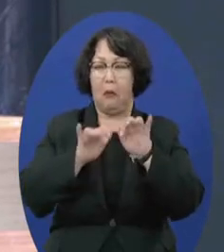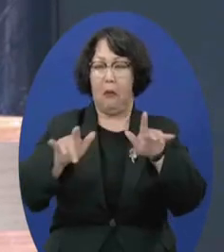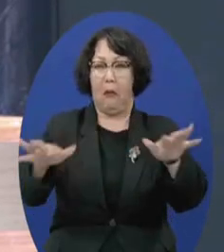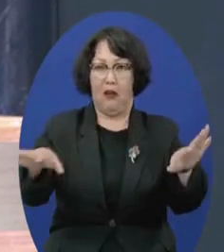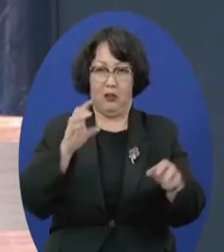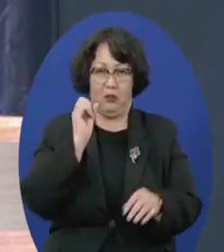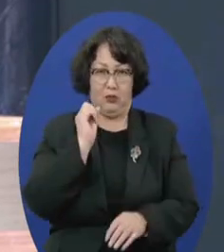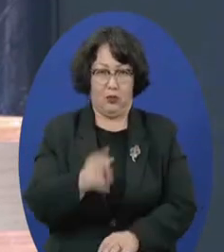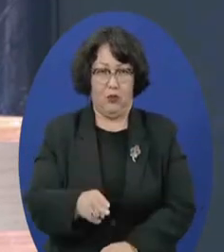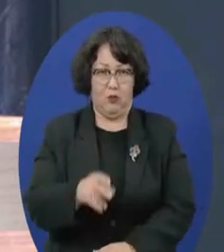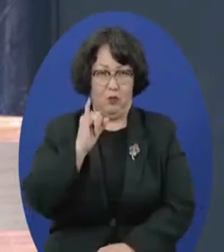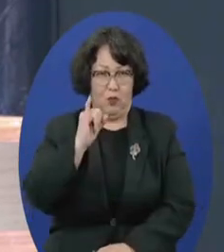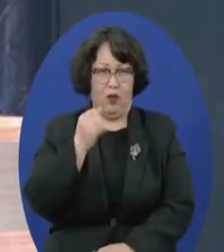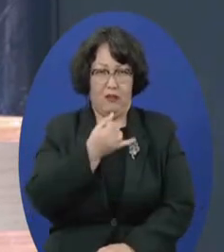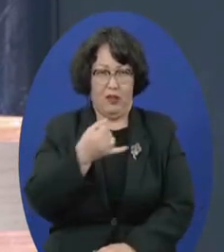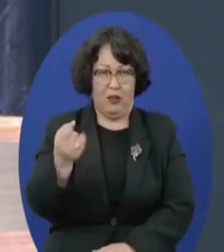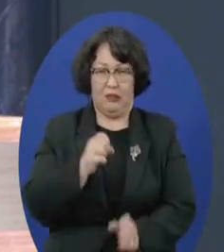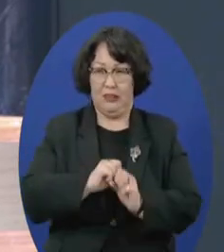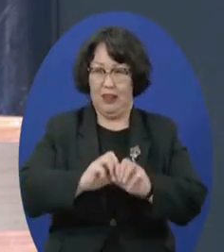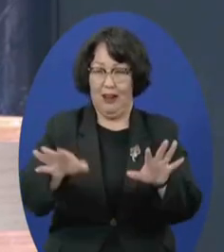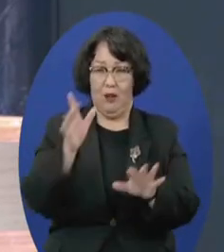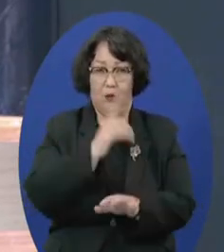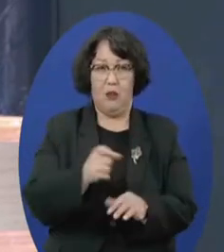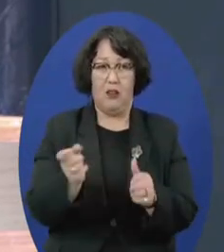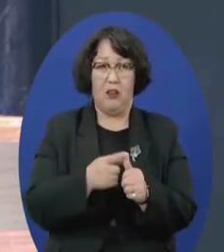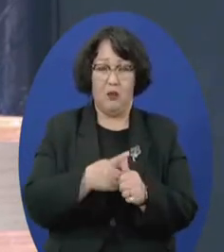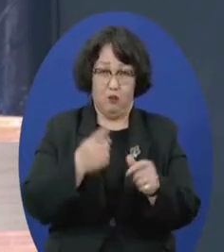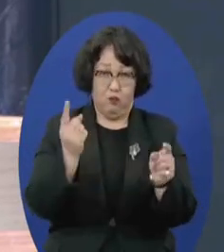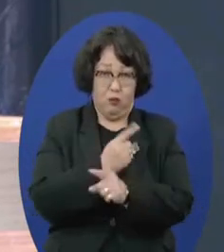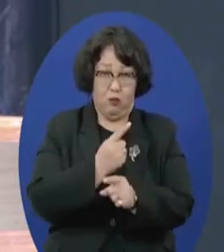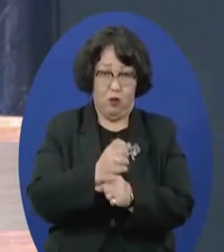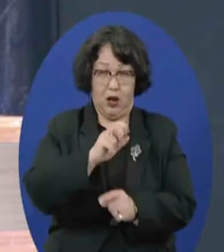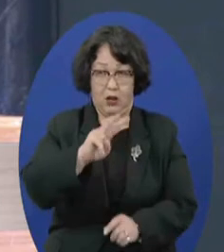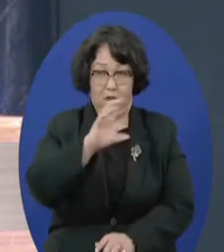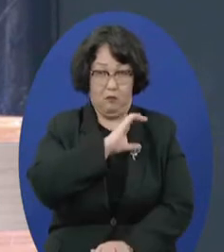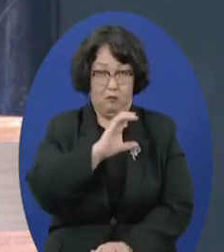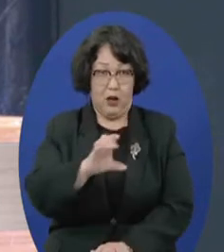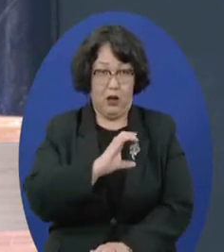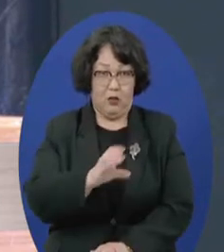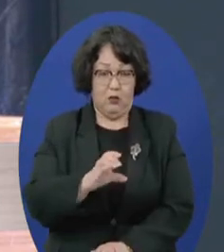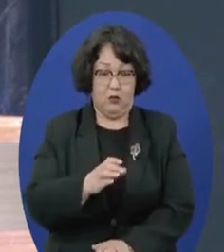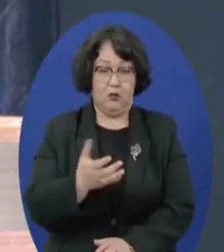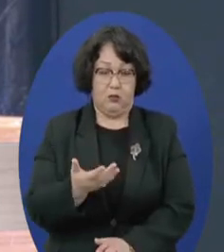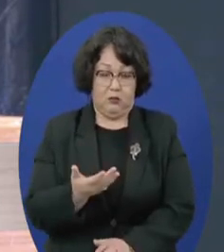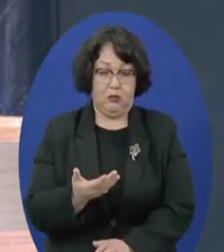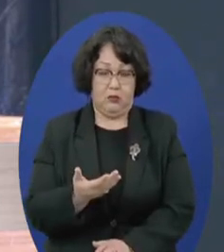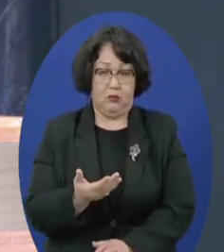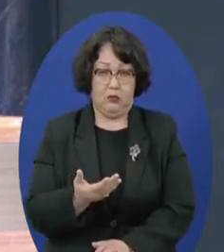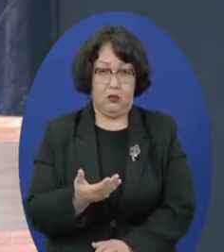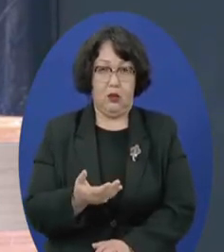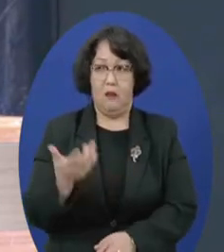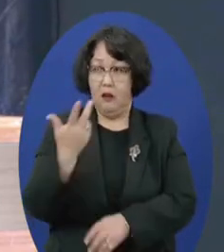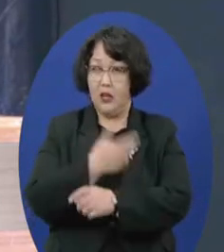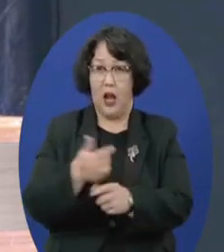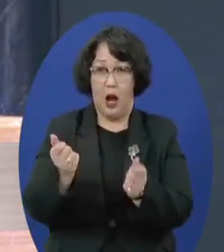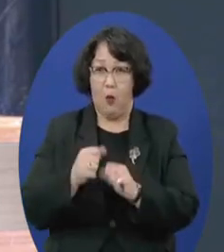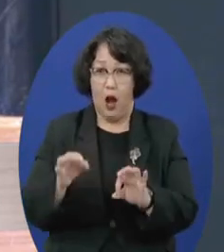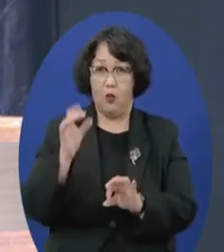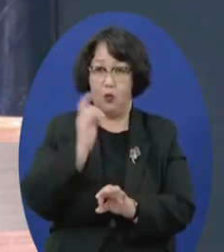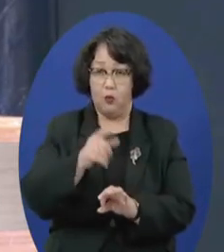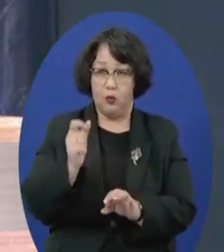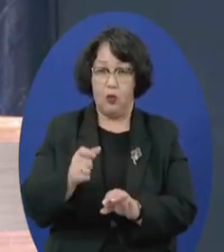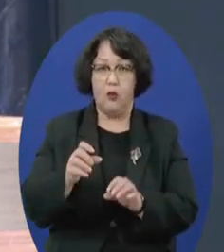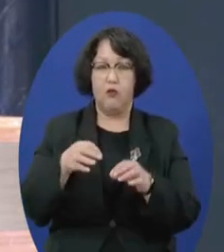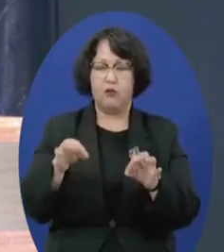гарт өрөгдөхгүй тэр чөтгөрийн вирусыг тараагаад байгаа хүмүүсүүдэд үйлчлээд байгаа нь эргээд энэ вакцины хамрагдаагүй байгаа үлдсэн улсуудаа маш өндөр